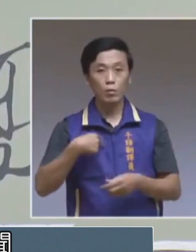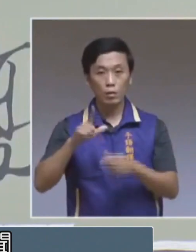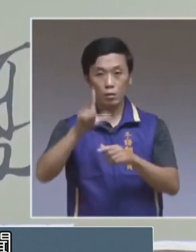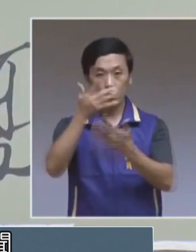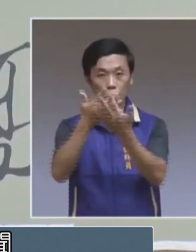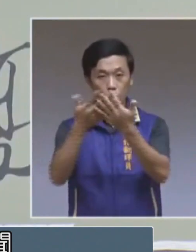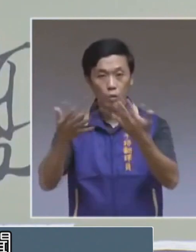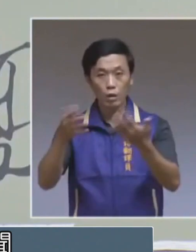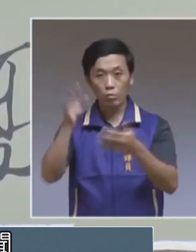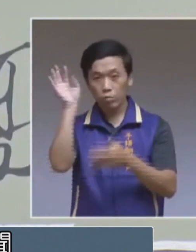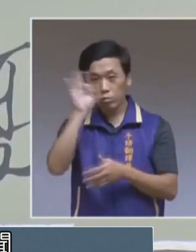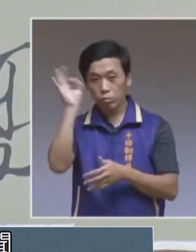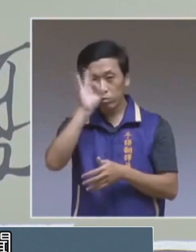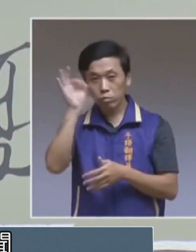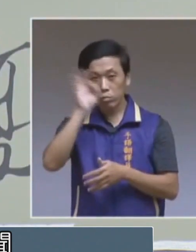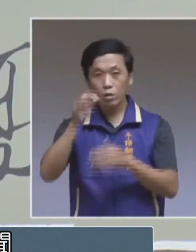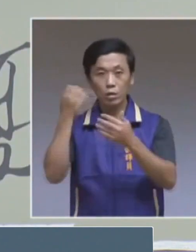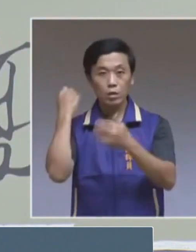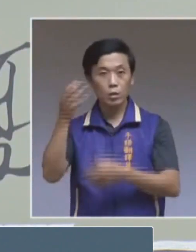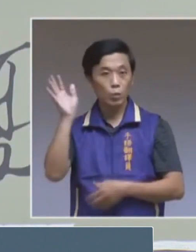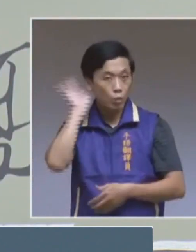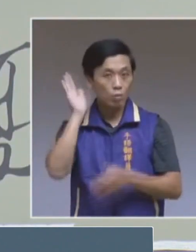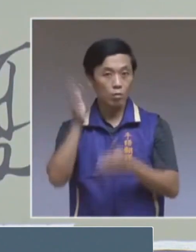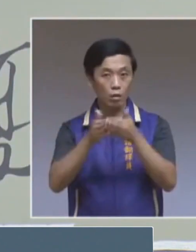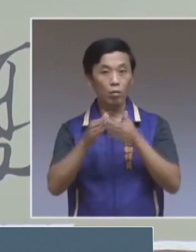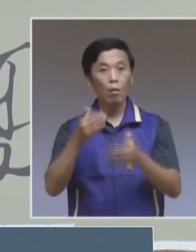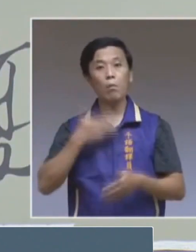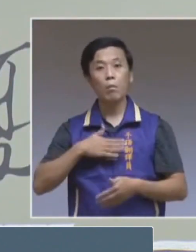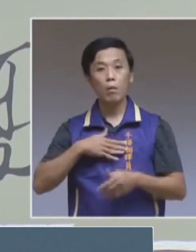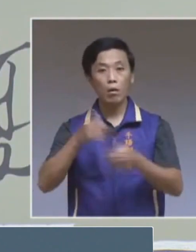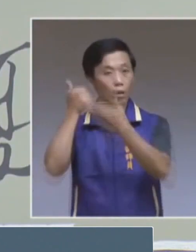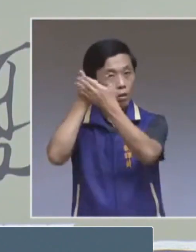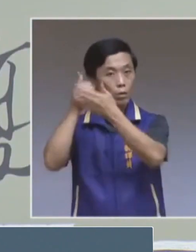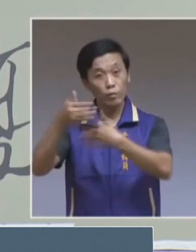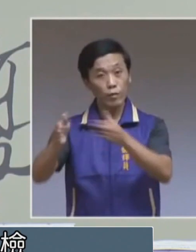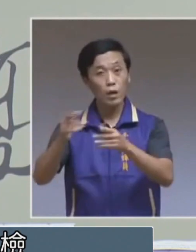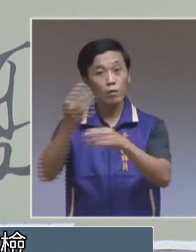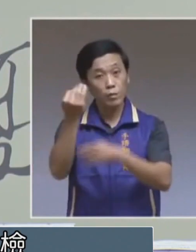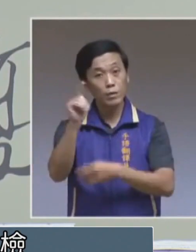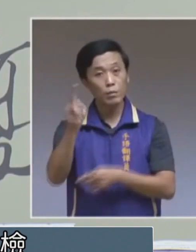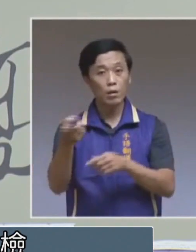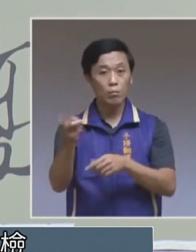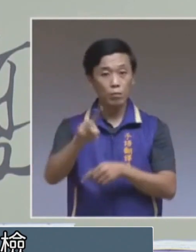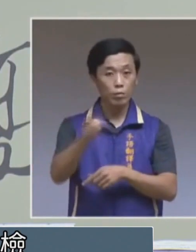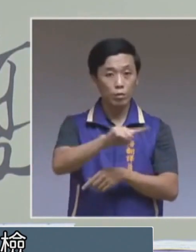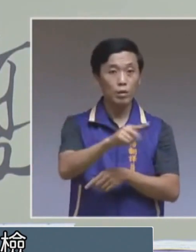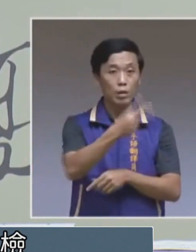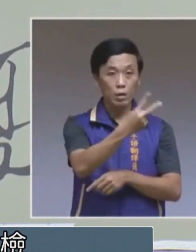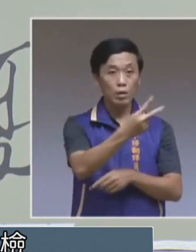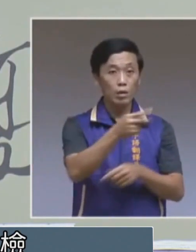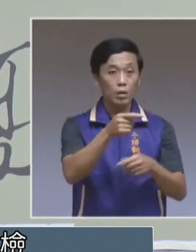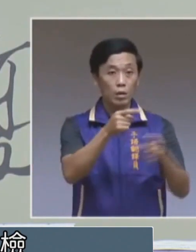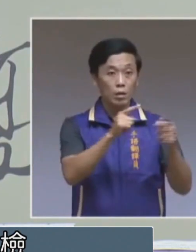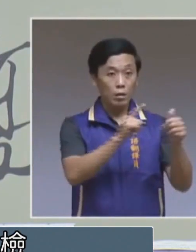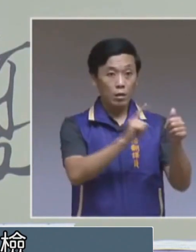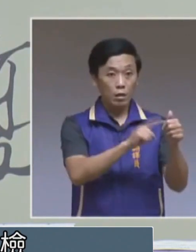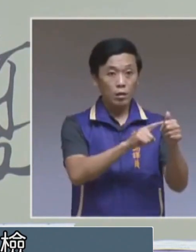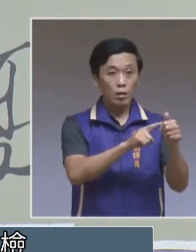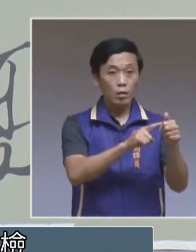网去搜寻新闻，才知道说恩主公的群聚感染，这个人没有做任何的检